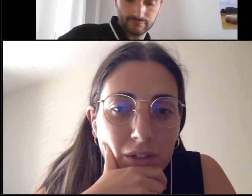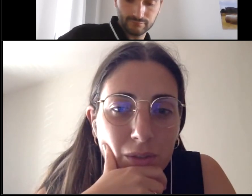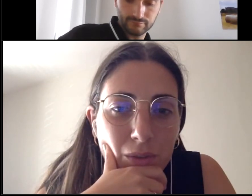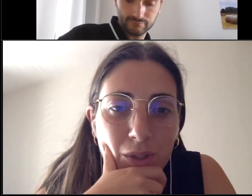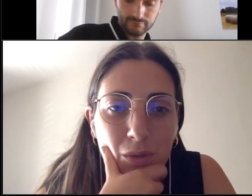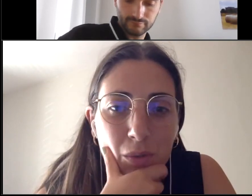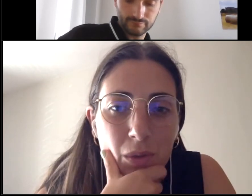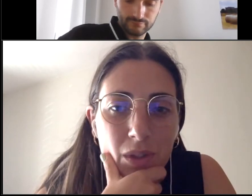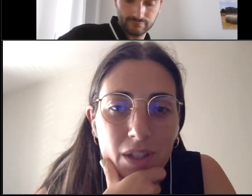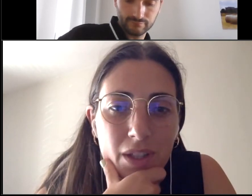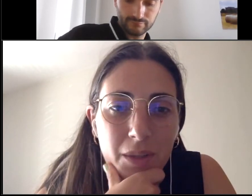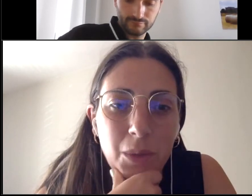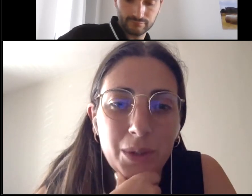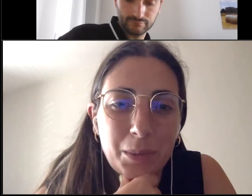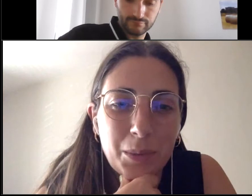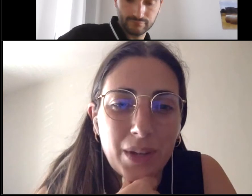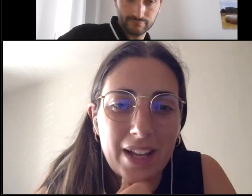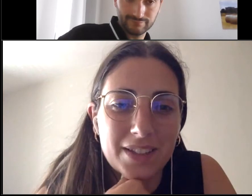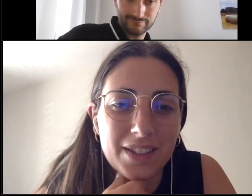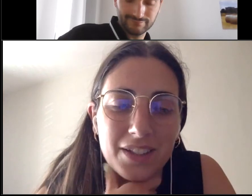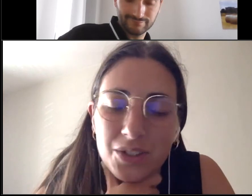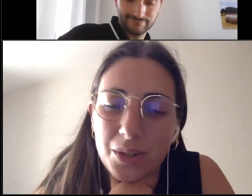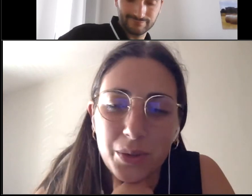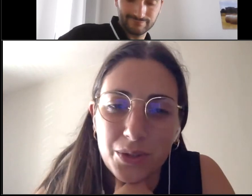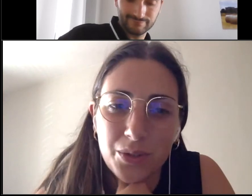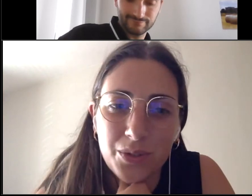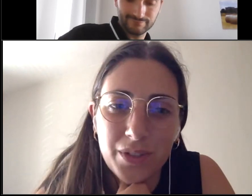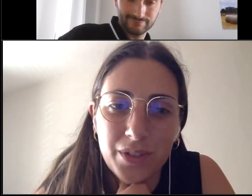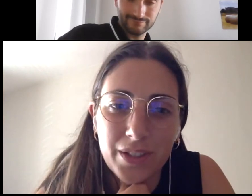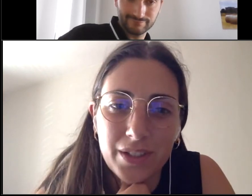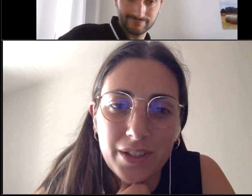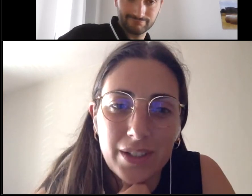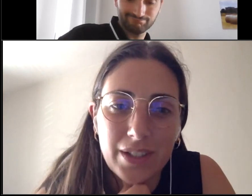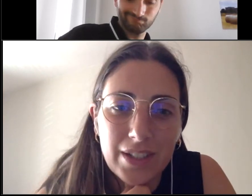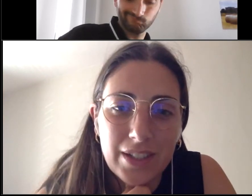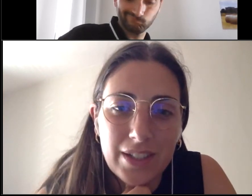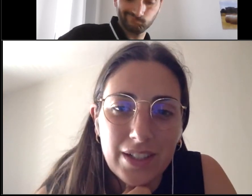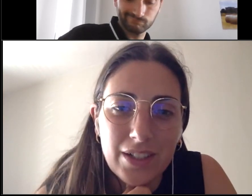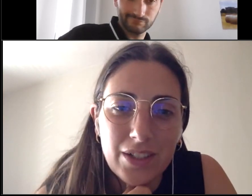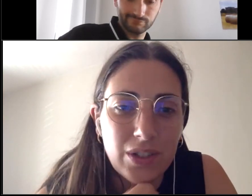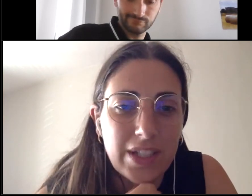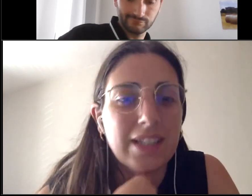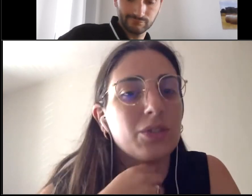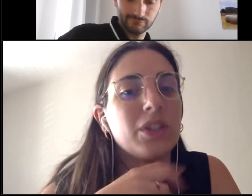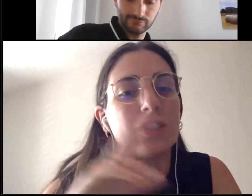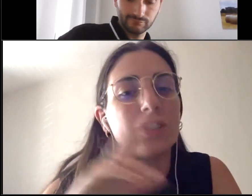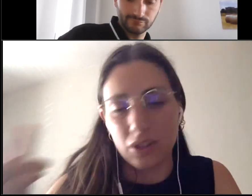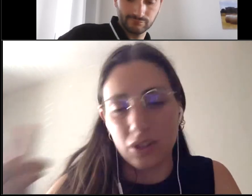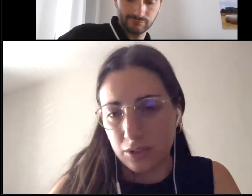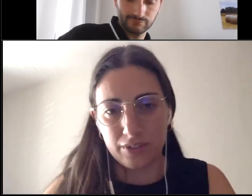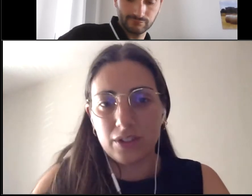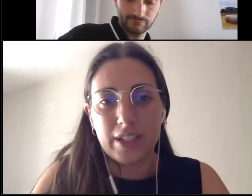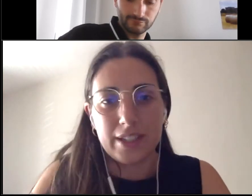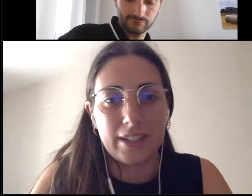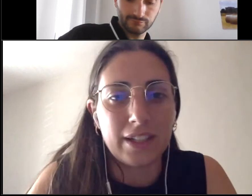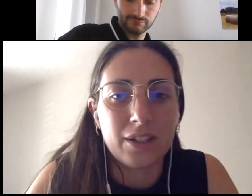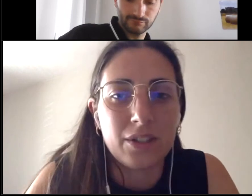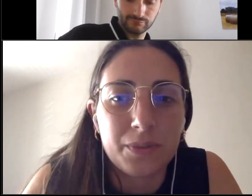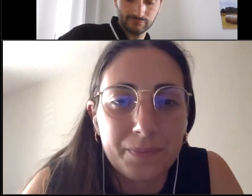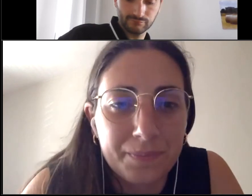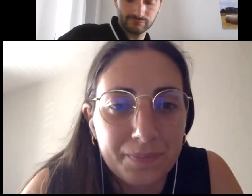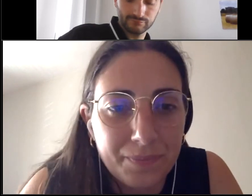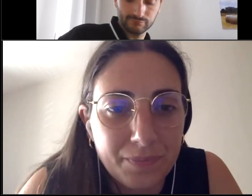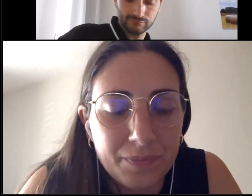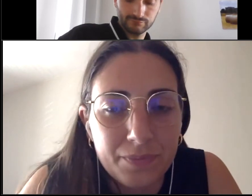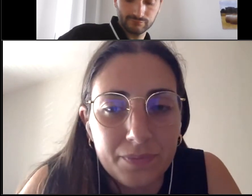non ci sono molti molti progressi ancora questo non non è stato risolto fra virgolette